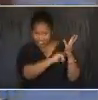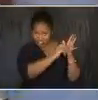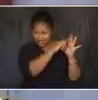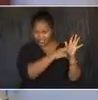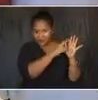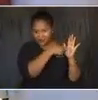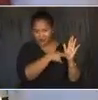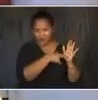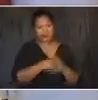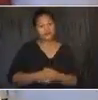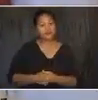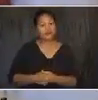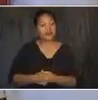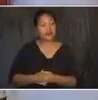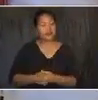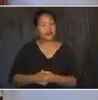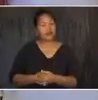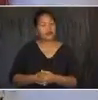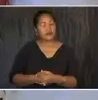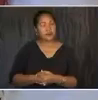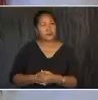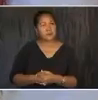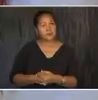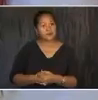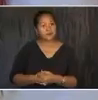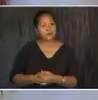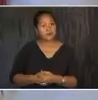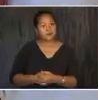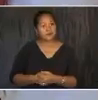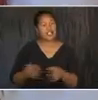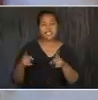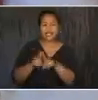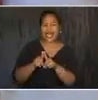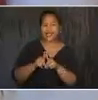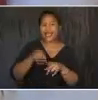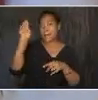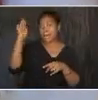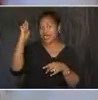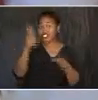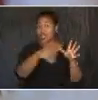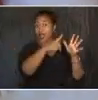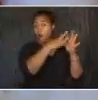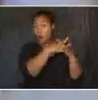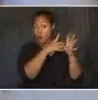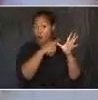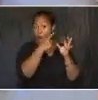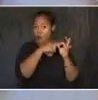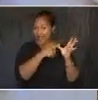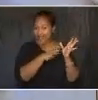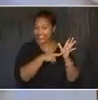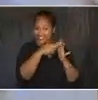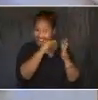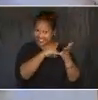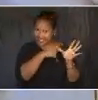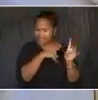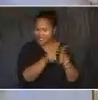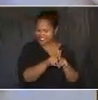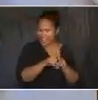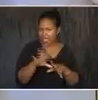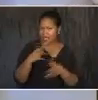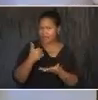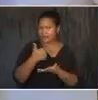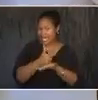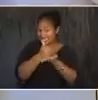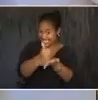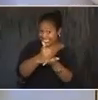rangai semayani me baka taki Major Jerry wanga ni sau endon turanga kar lagi taranga nei tutu baka deputy force